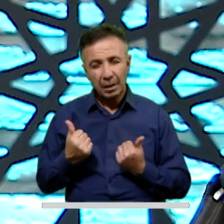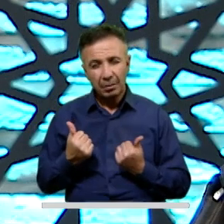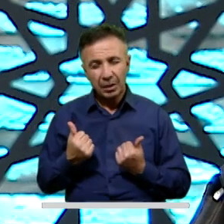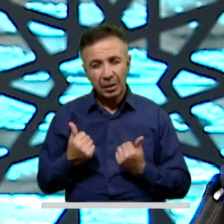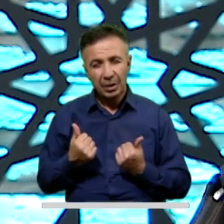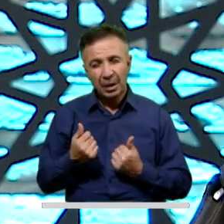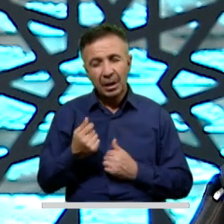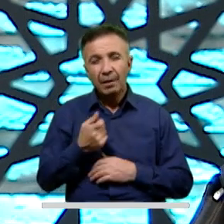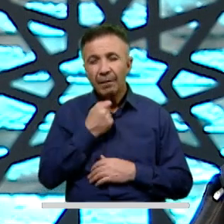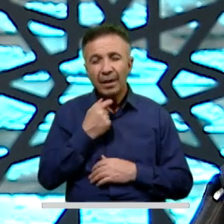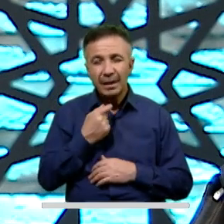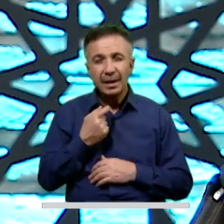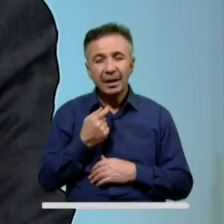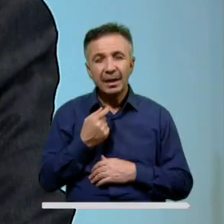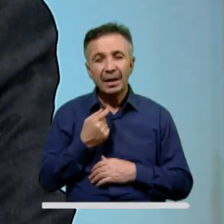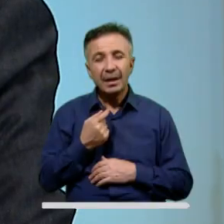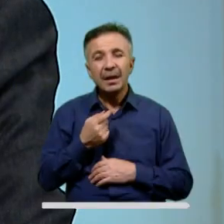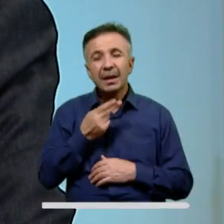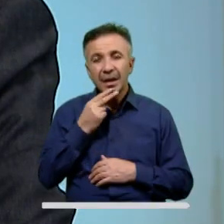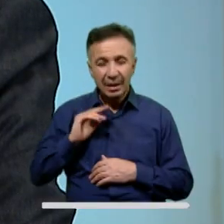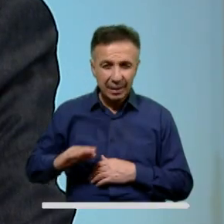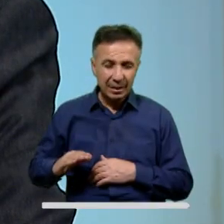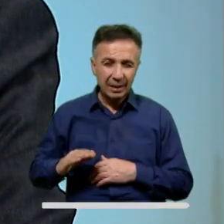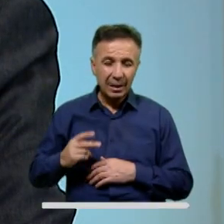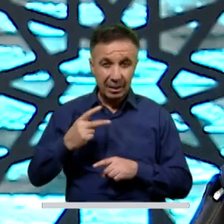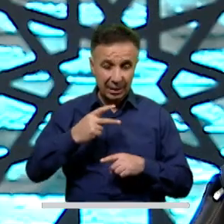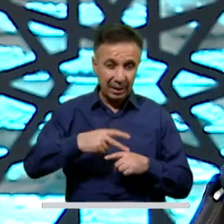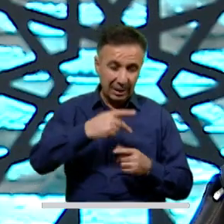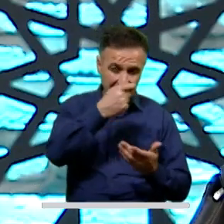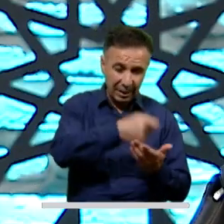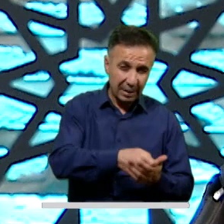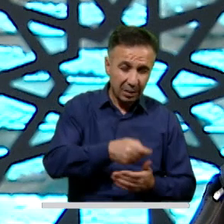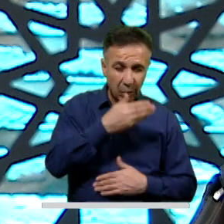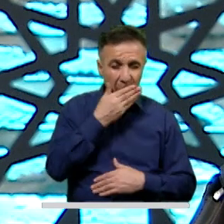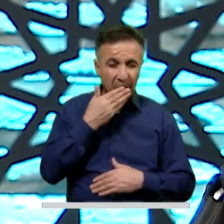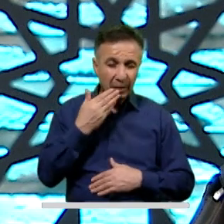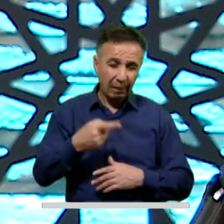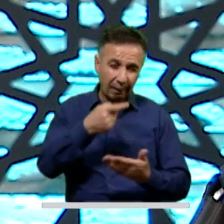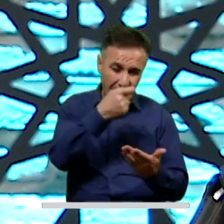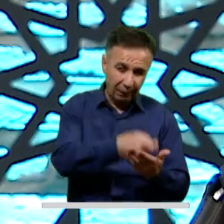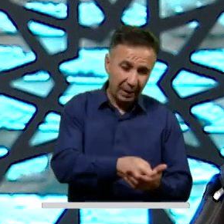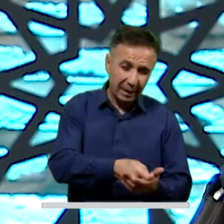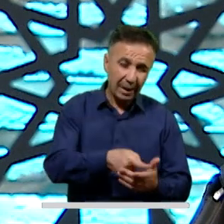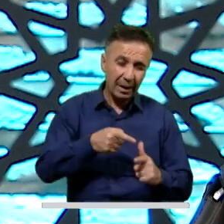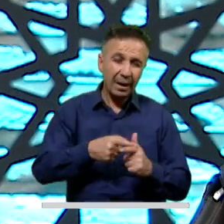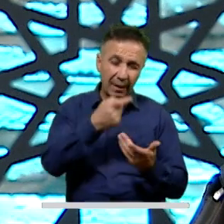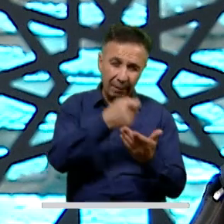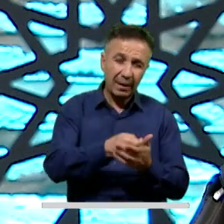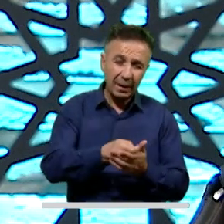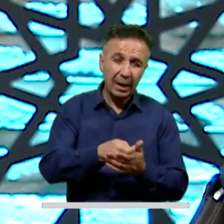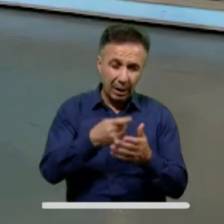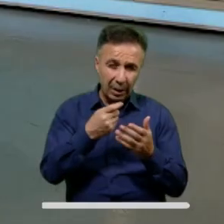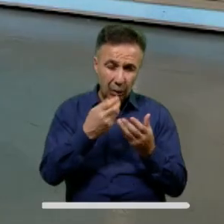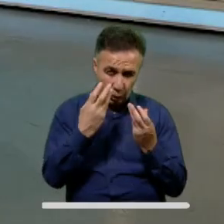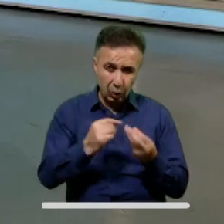iyi olmayan kızına zekat, fitre, fidye verebilir mi? Bu konuda beni bilgilendirebilir misiniz demiş. Çok sevinirim. Allah sizden razı